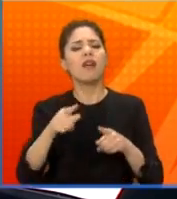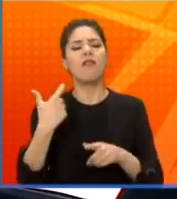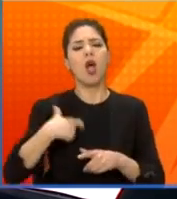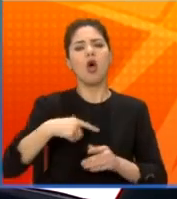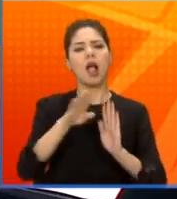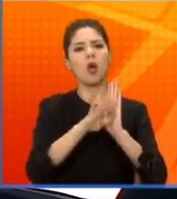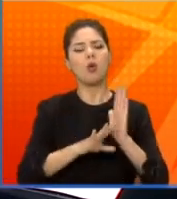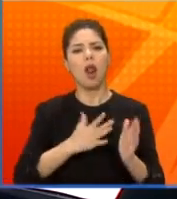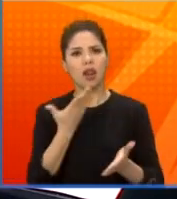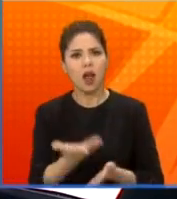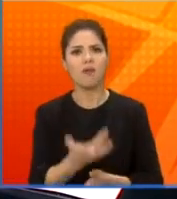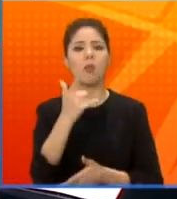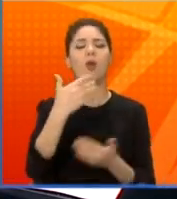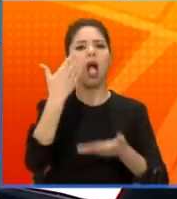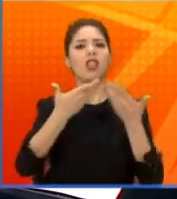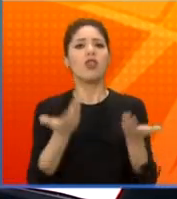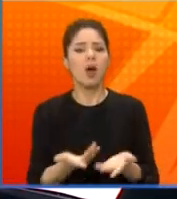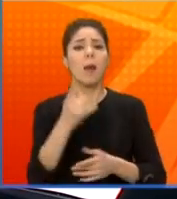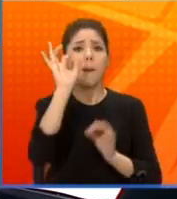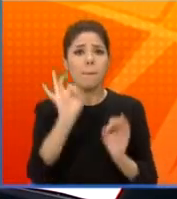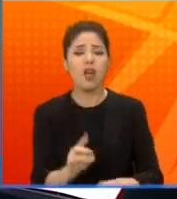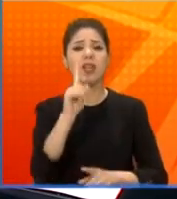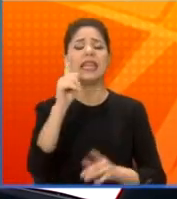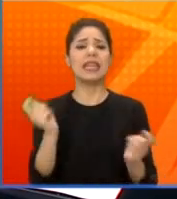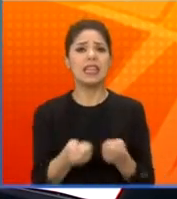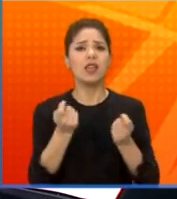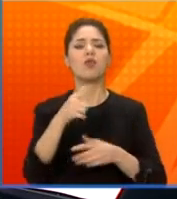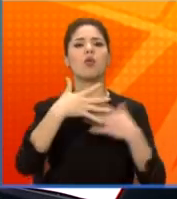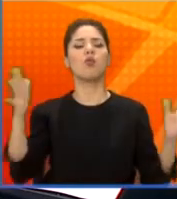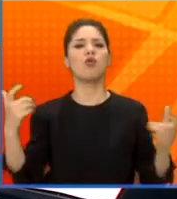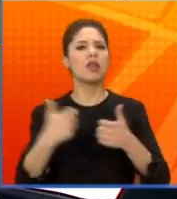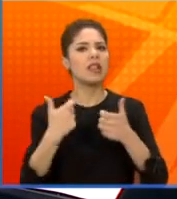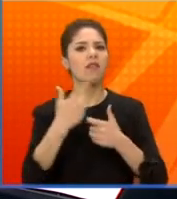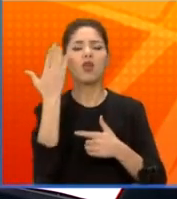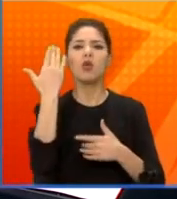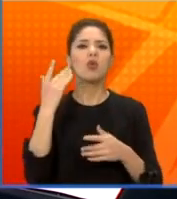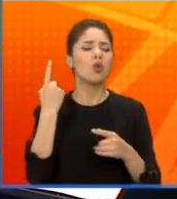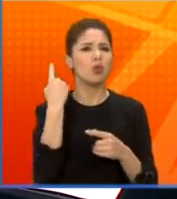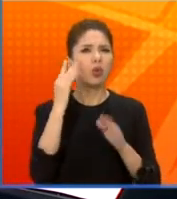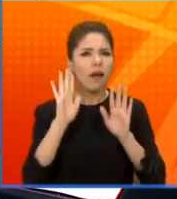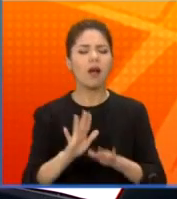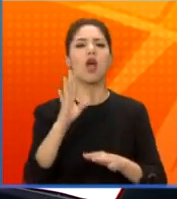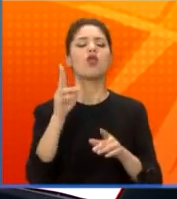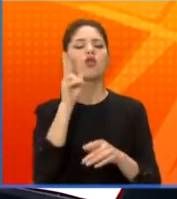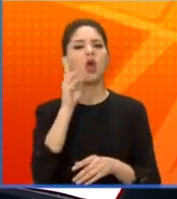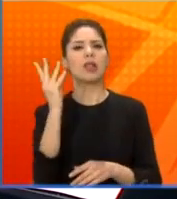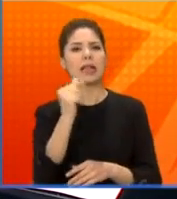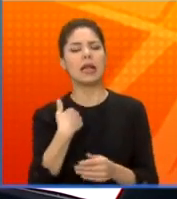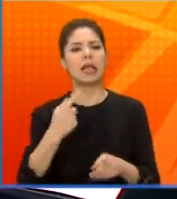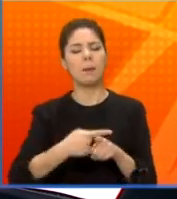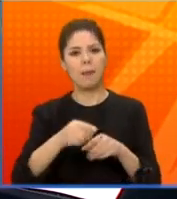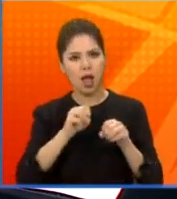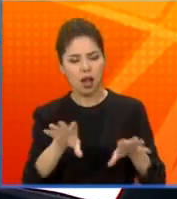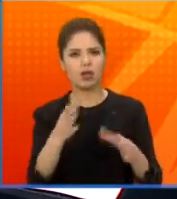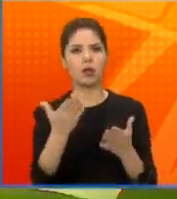bu yeni kararın, aktaracağım ama başlarken ilk iş bu büyük savaşta dünden kalan son verileri paylaşalım her